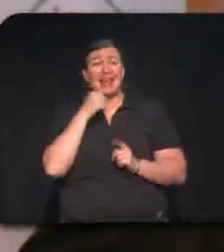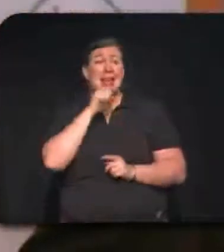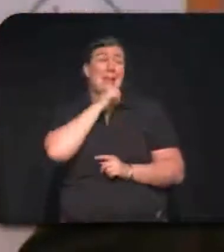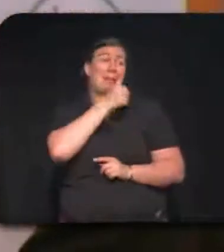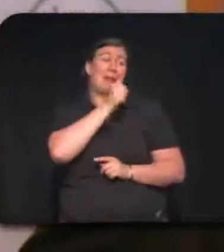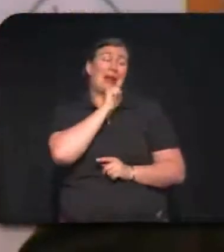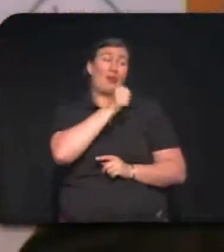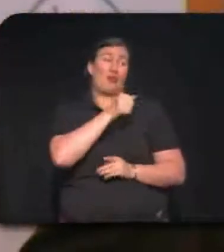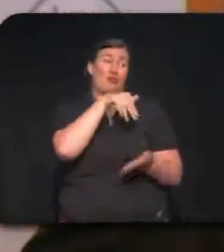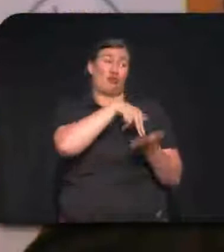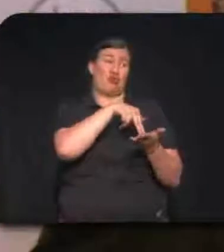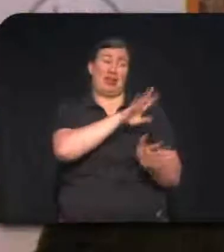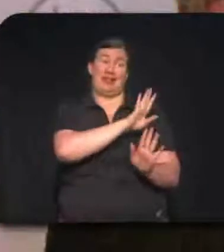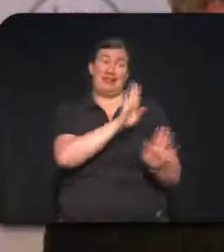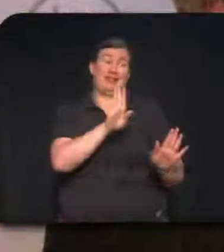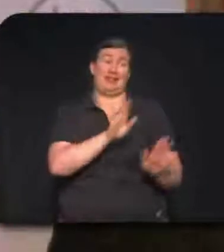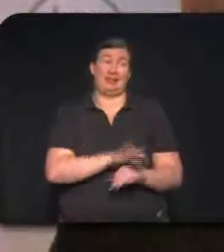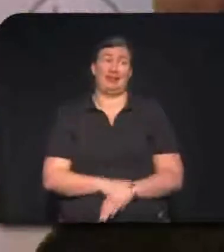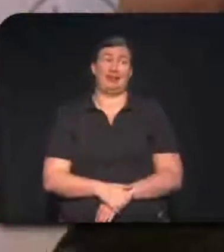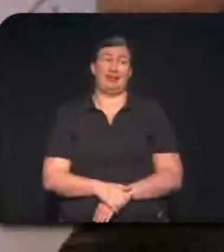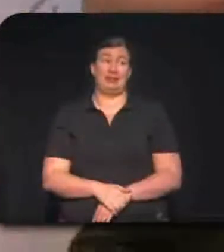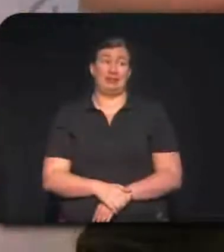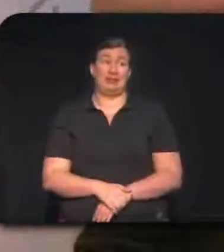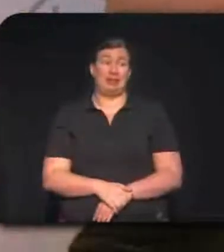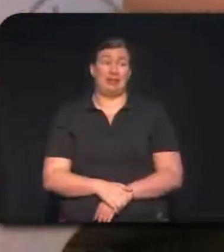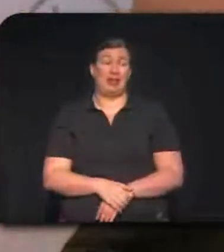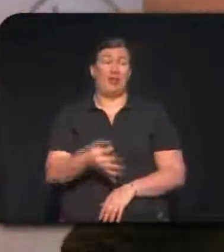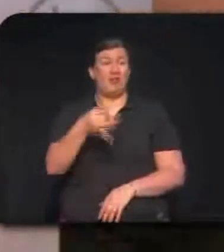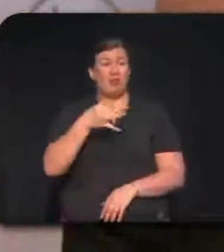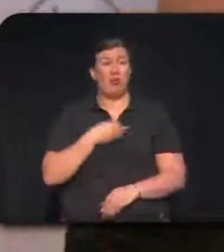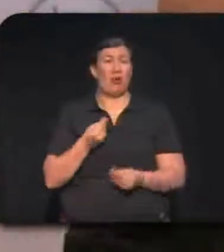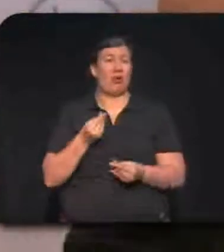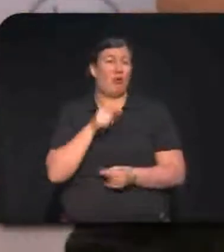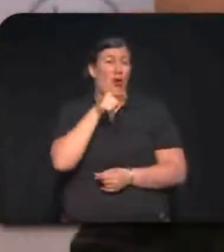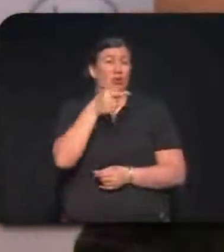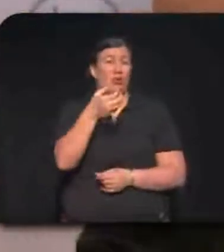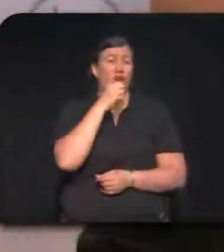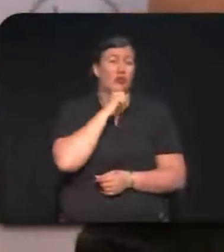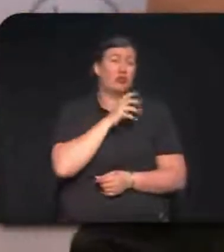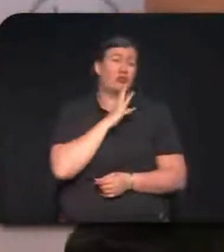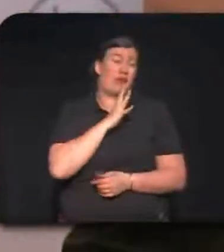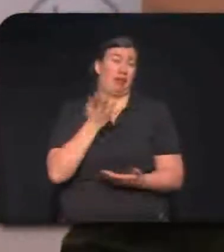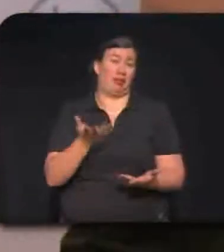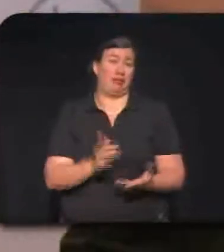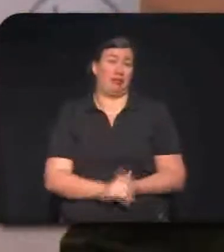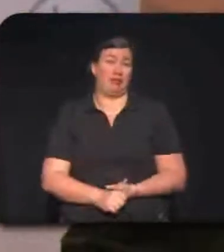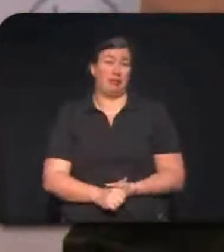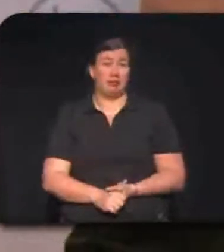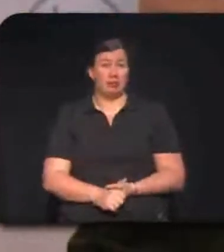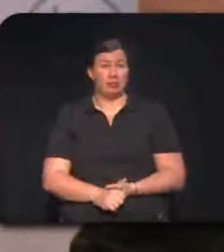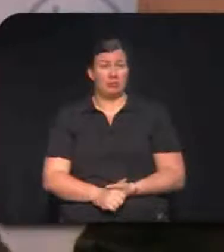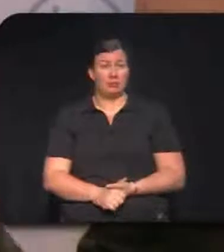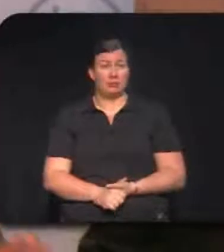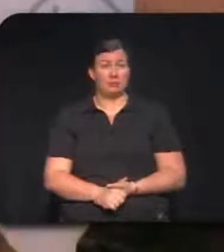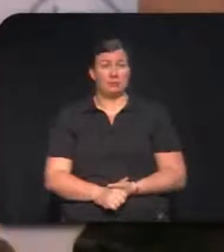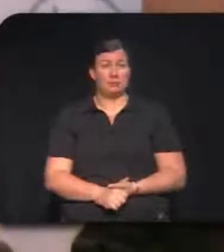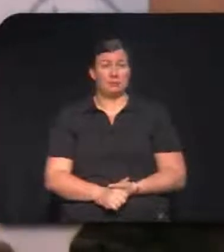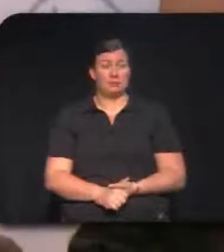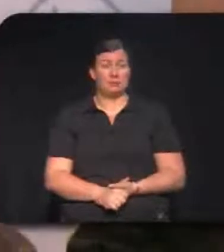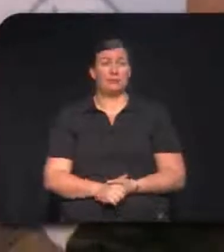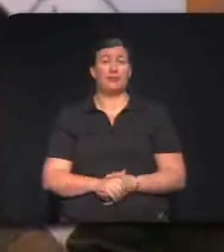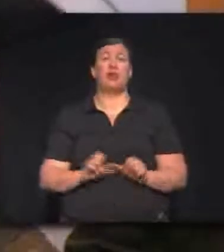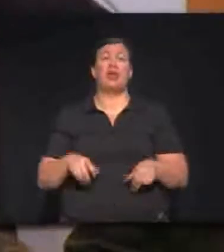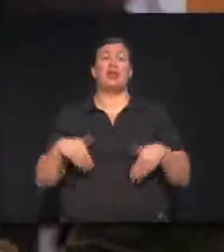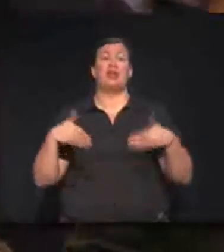Mikro rumzustehen danke schön das sieht ein bisschen verwirrend aus von hier oben es sieht so aus als ob du was von mir willst so wir